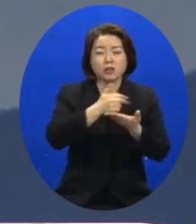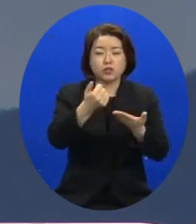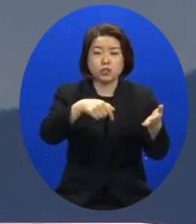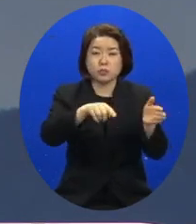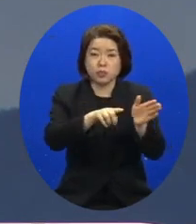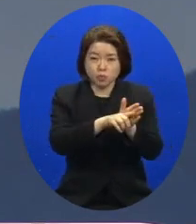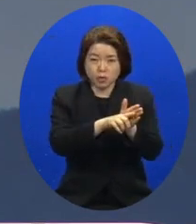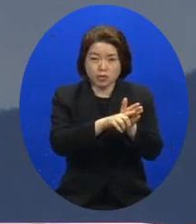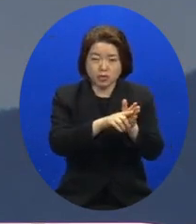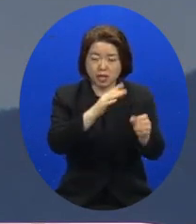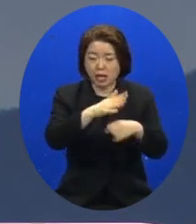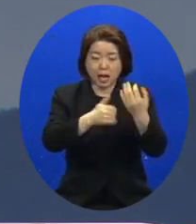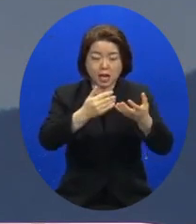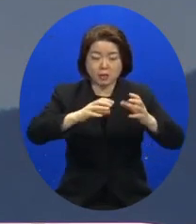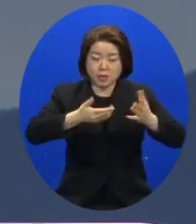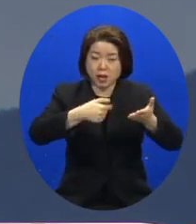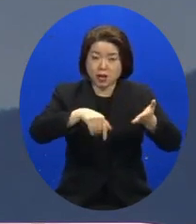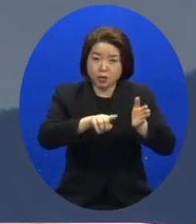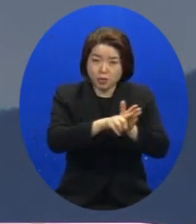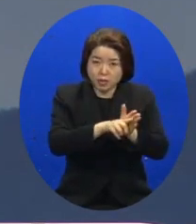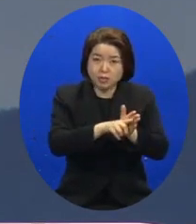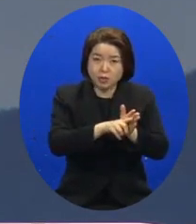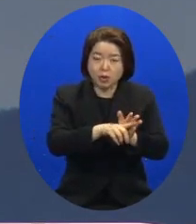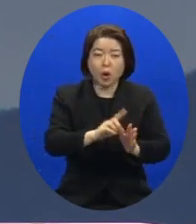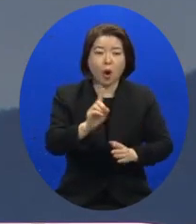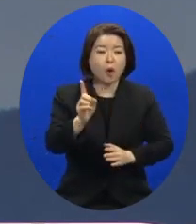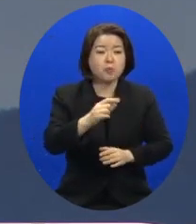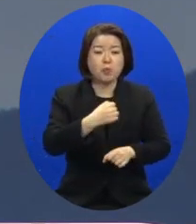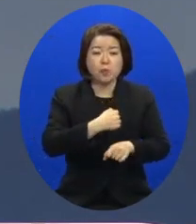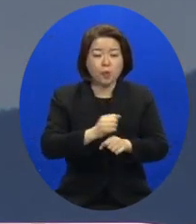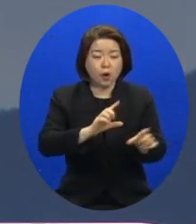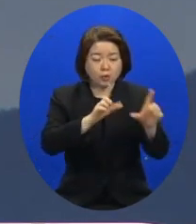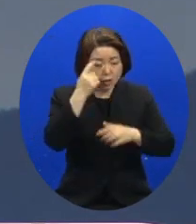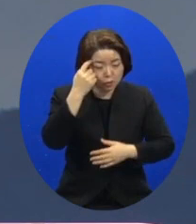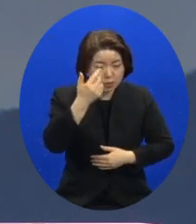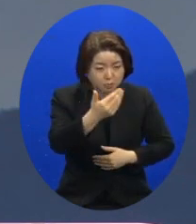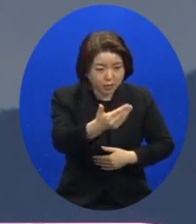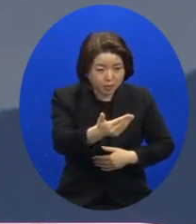위해서, 하나님의 나라 위해서 뭘 하고 사십니까?